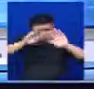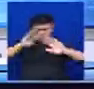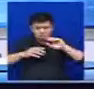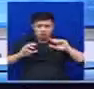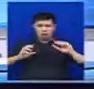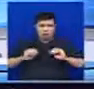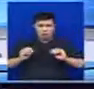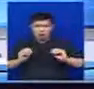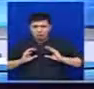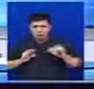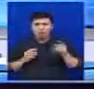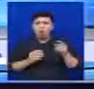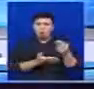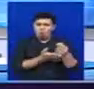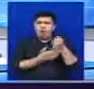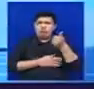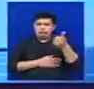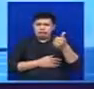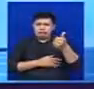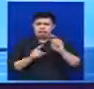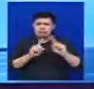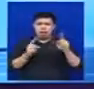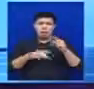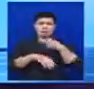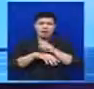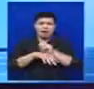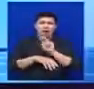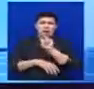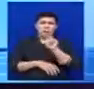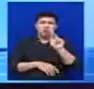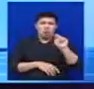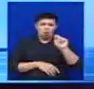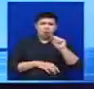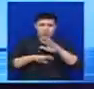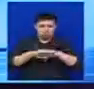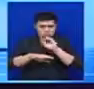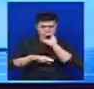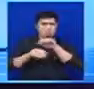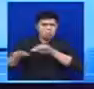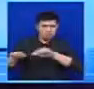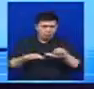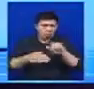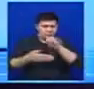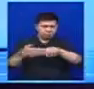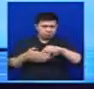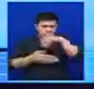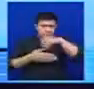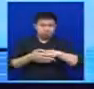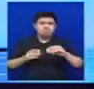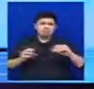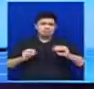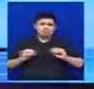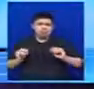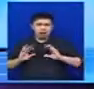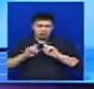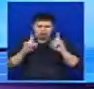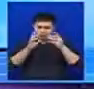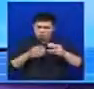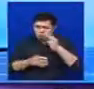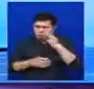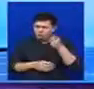ไม่ให้เกิดการทุจริตขณะที่ทางประธานกกต.ก็ย้ำนะครับว่าพร้อมในการจัดออกเสียงประชามติระบุว่าไม่พบสัญญาณประชาม